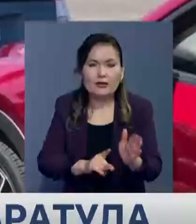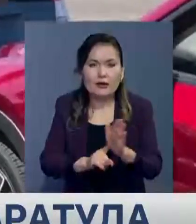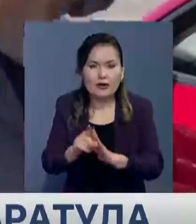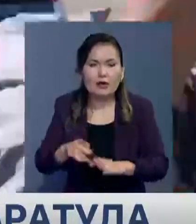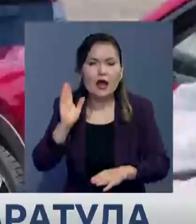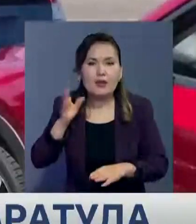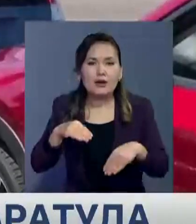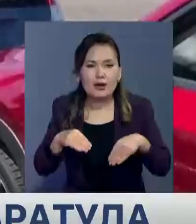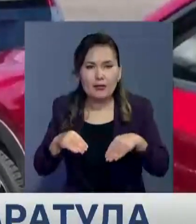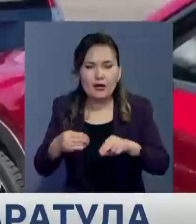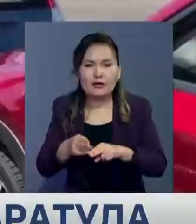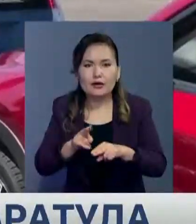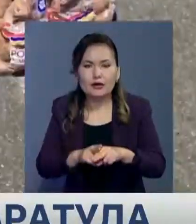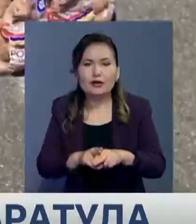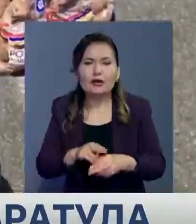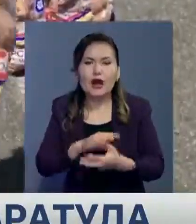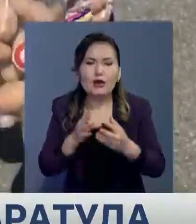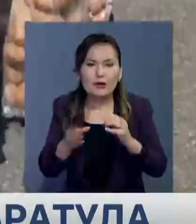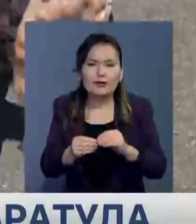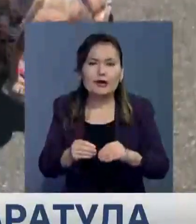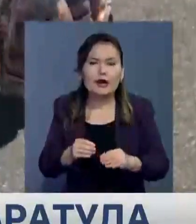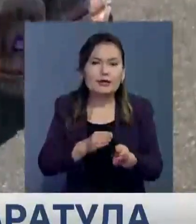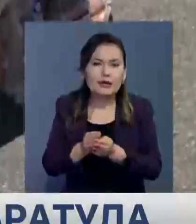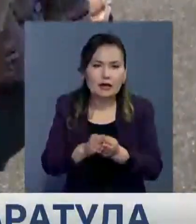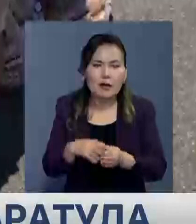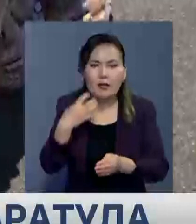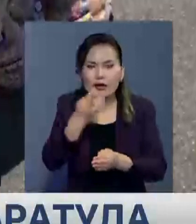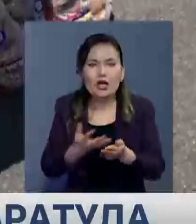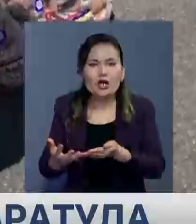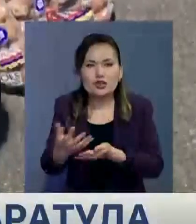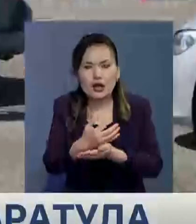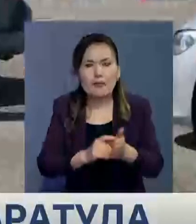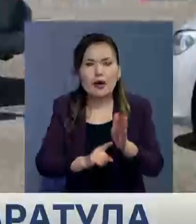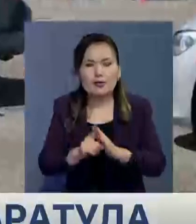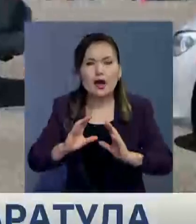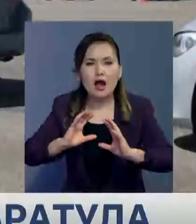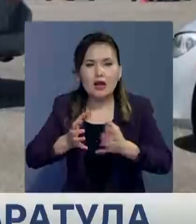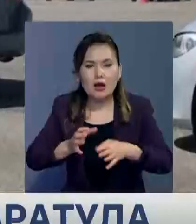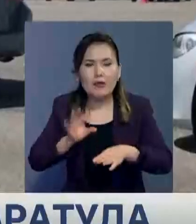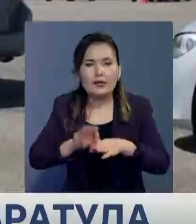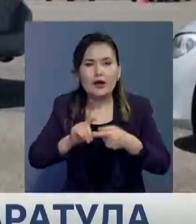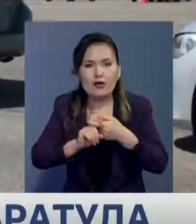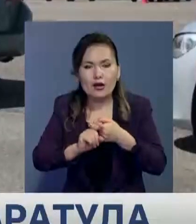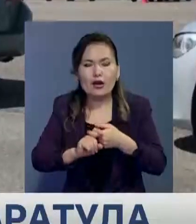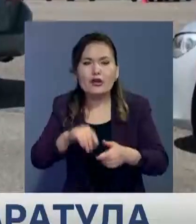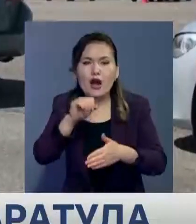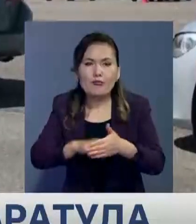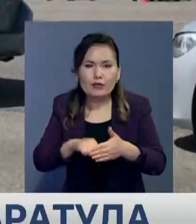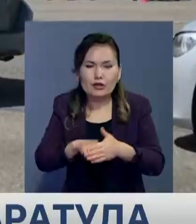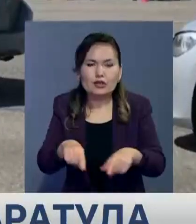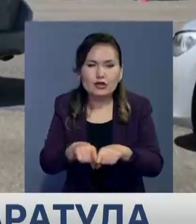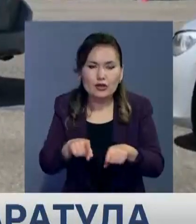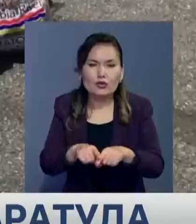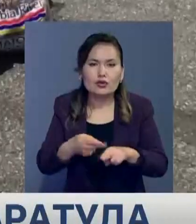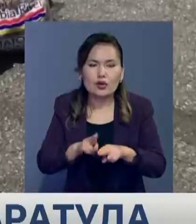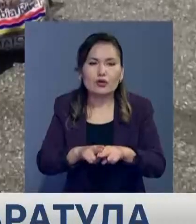Алда егістіктен енді кәді, баялды, қияр, қызанақта жиналу тиіс. Әлемдегі ахуал реттелмесе, болжам бойынша бұл